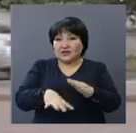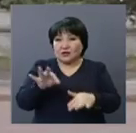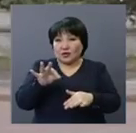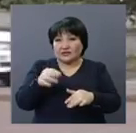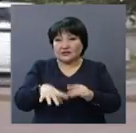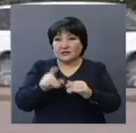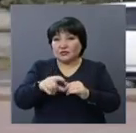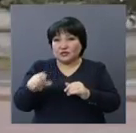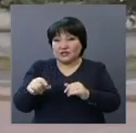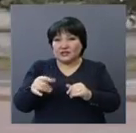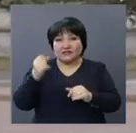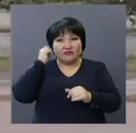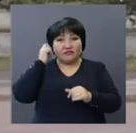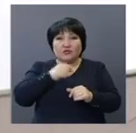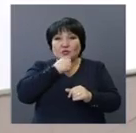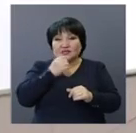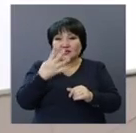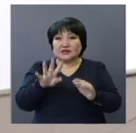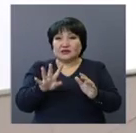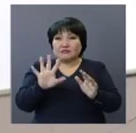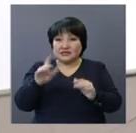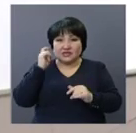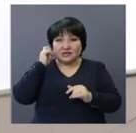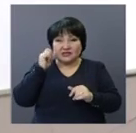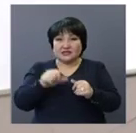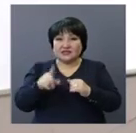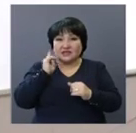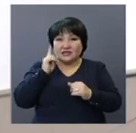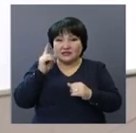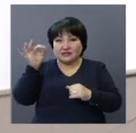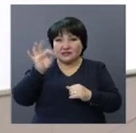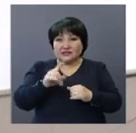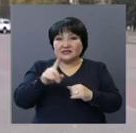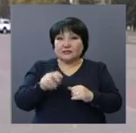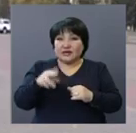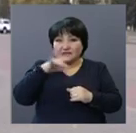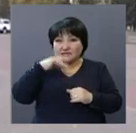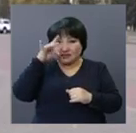жасы 45 жас, ең жас депутат Батыс Қазақстан облысында. Ол 24 жаста.